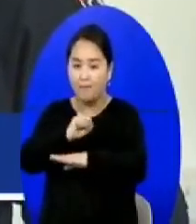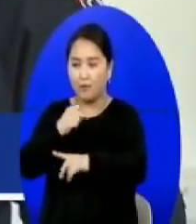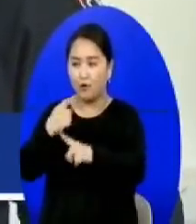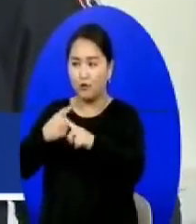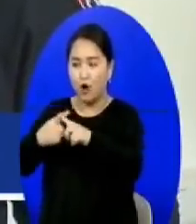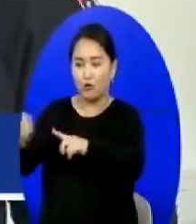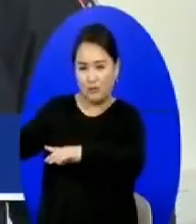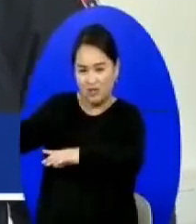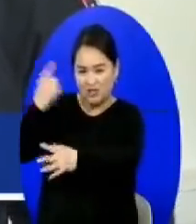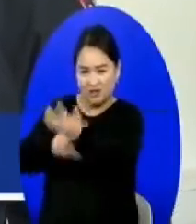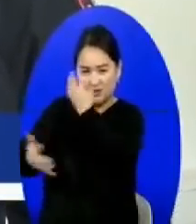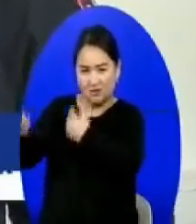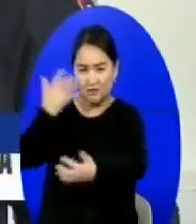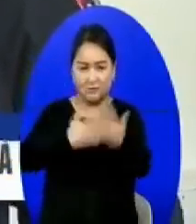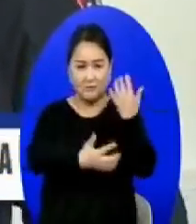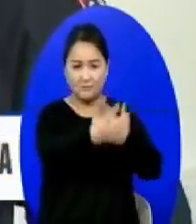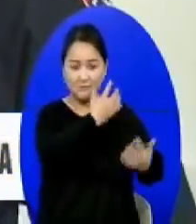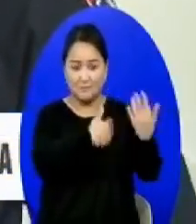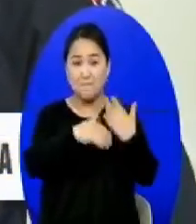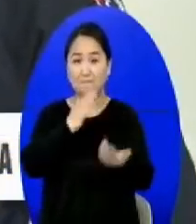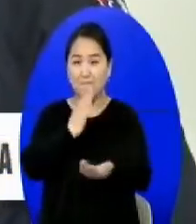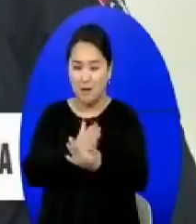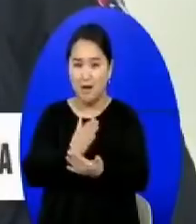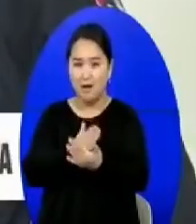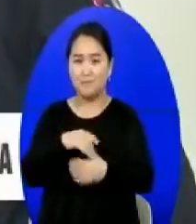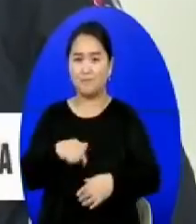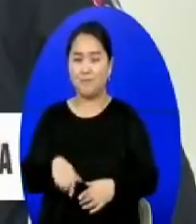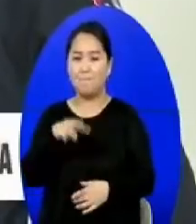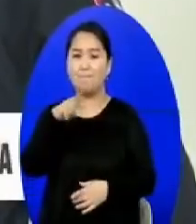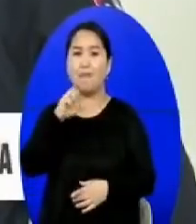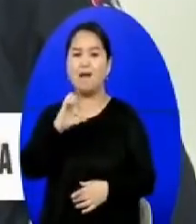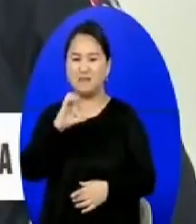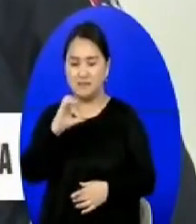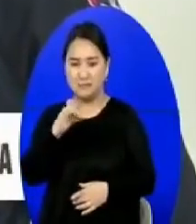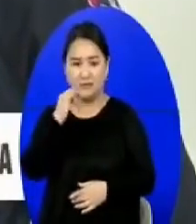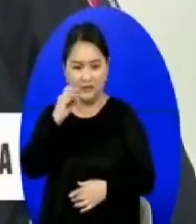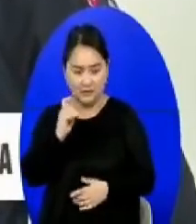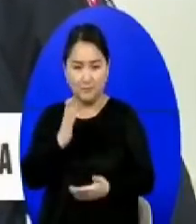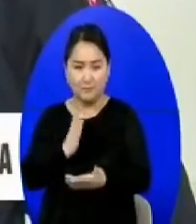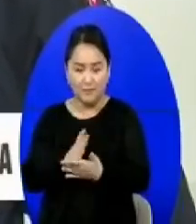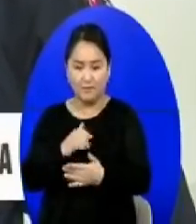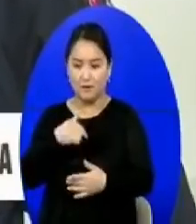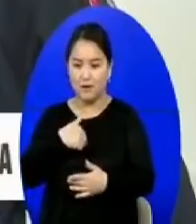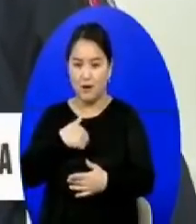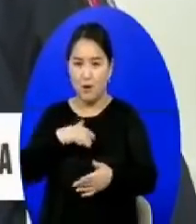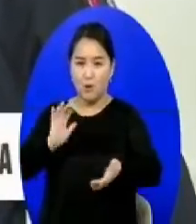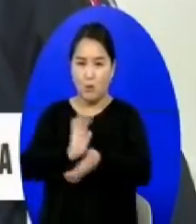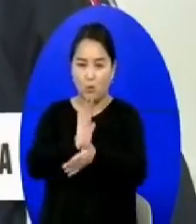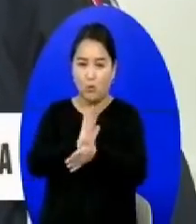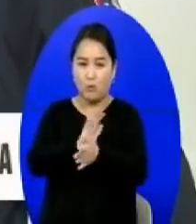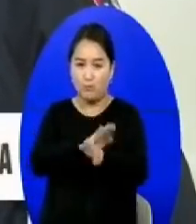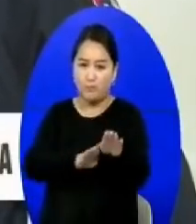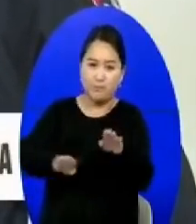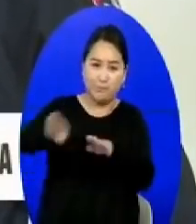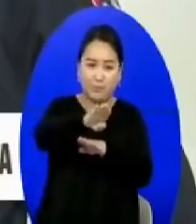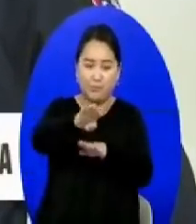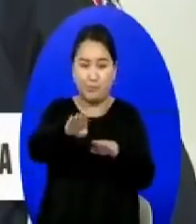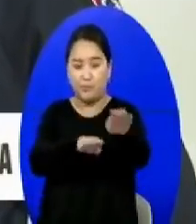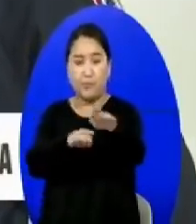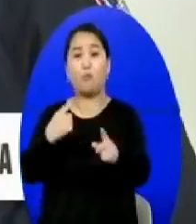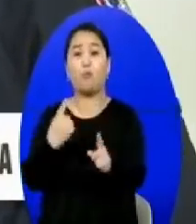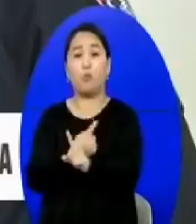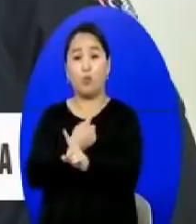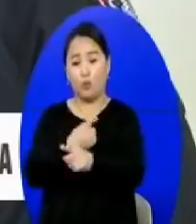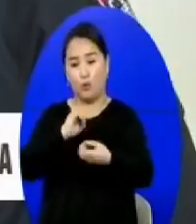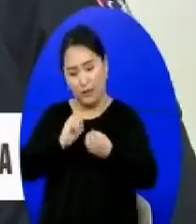байгаа. Мас одоо нэлийн байж байгаа. За энэ одоо ачаалхтай байгаа үед гүйц төрүүлэх хүртэл буруу хийх за бусад одоо